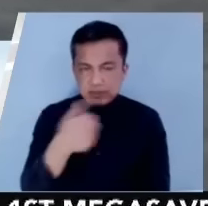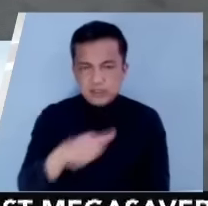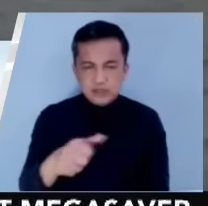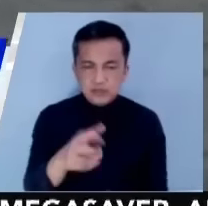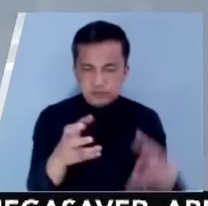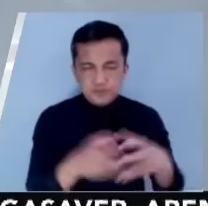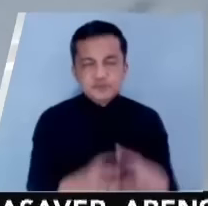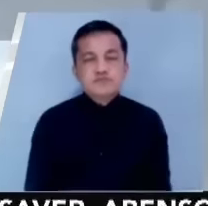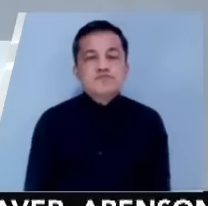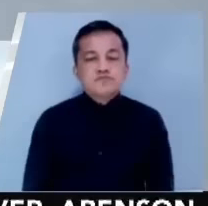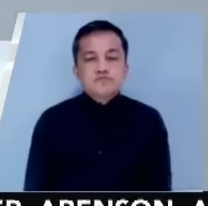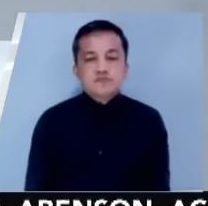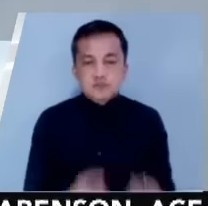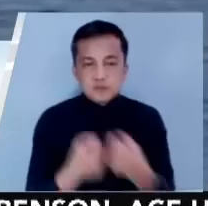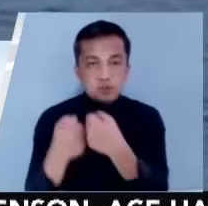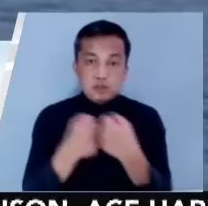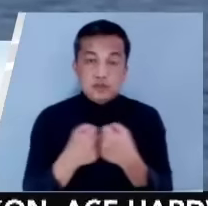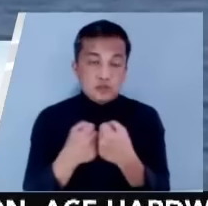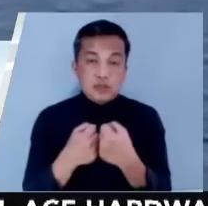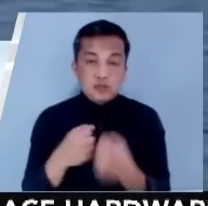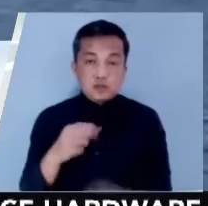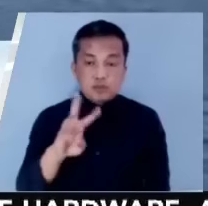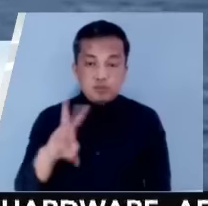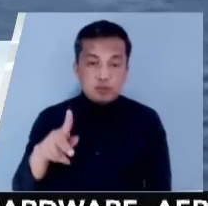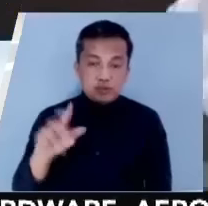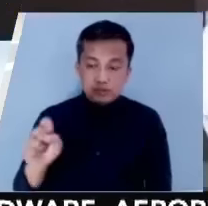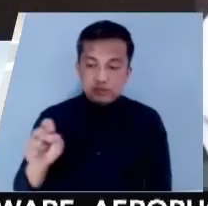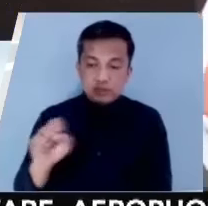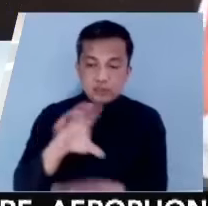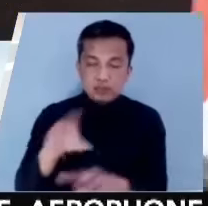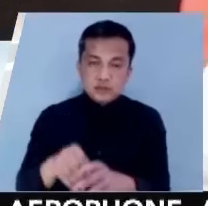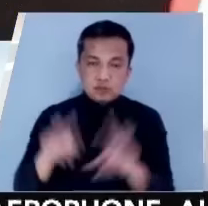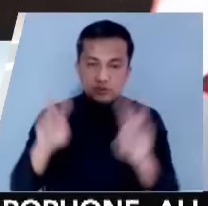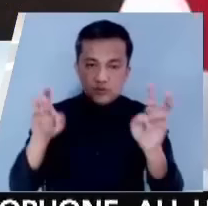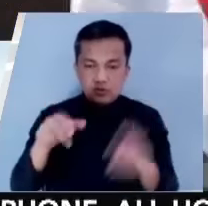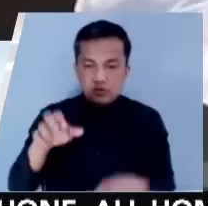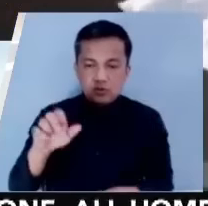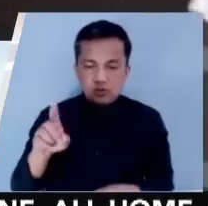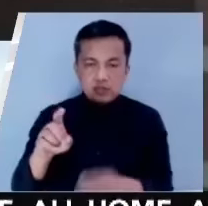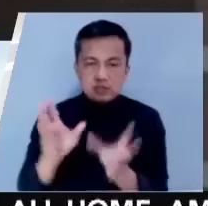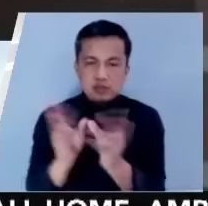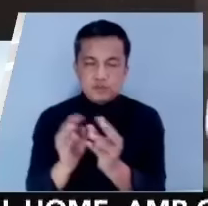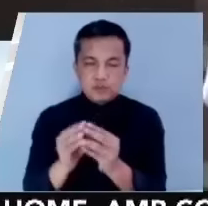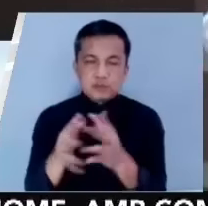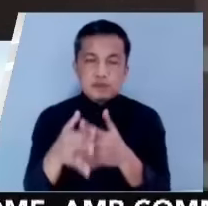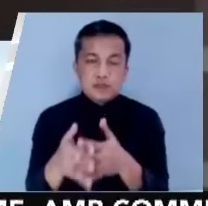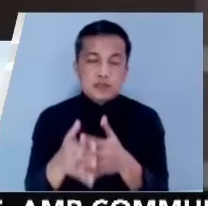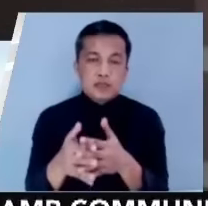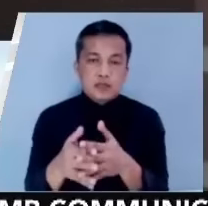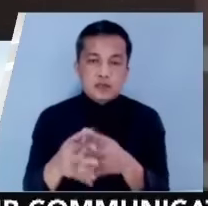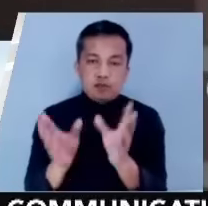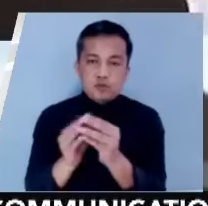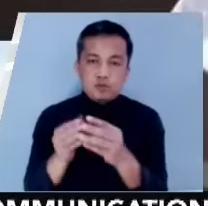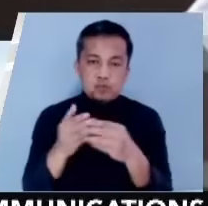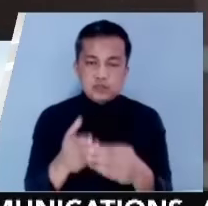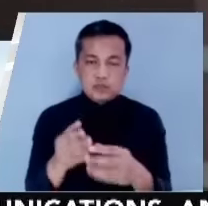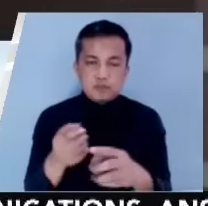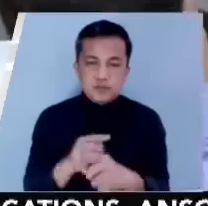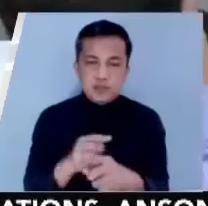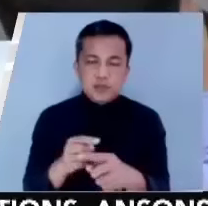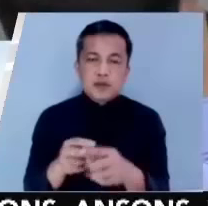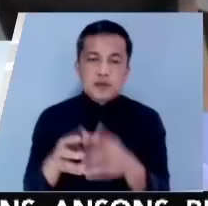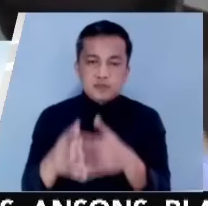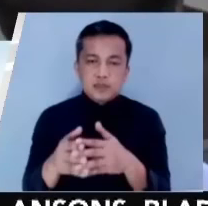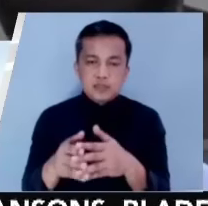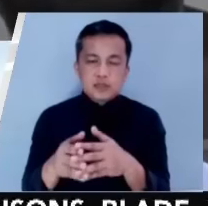Ang tensyon sa West Philippine Sea ay kabilang sa usapin sa Quad Summit sa Amerika o ang pulo ng mga lider mula sa Amerika, Australia, India